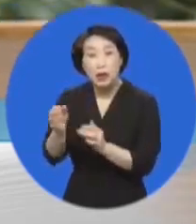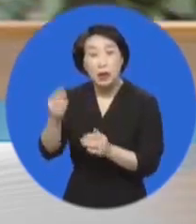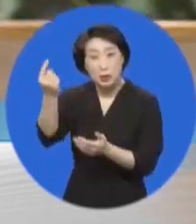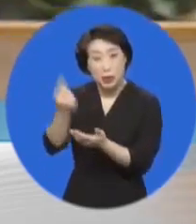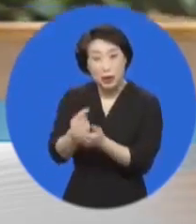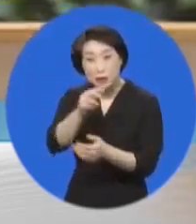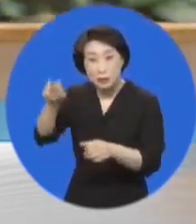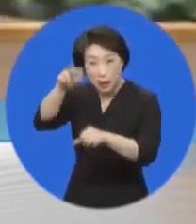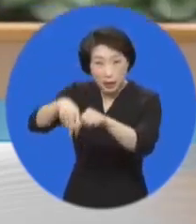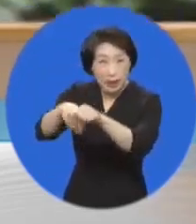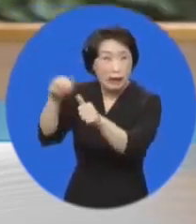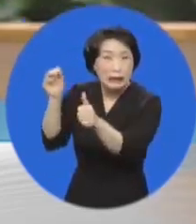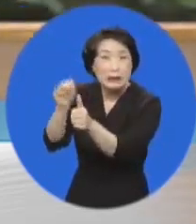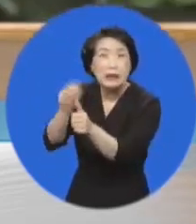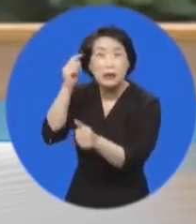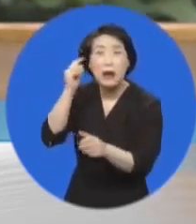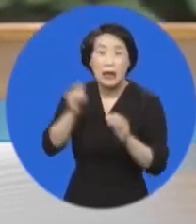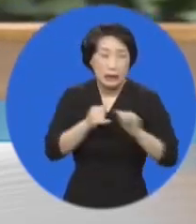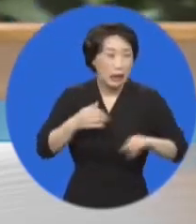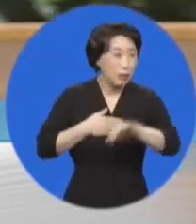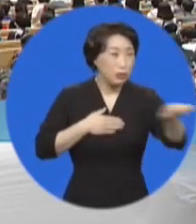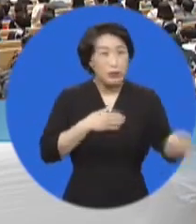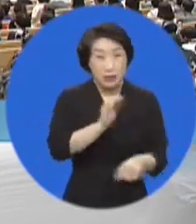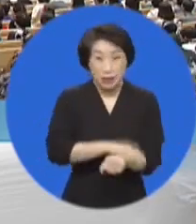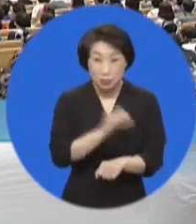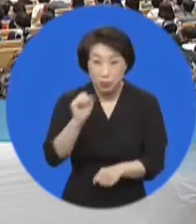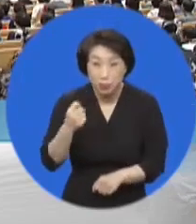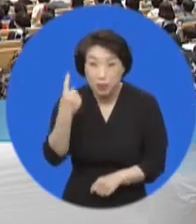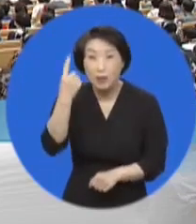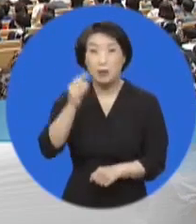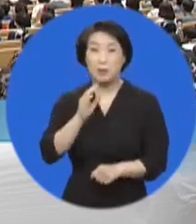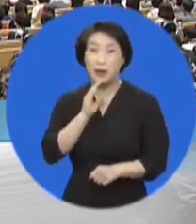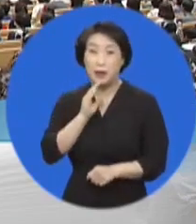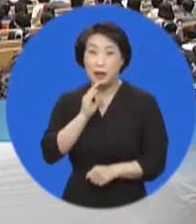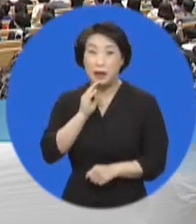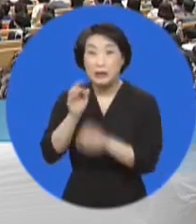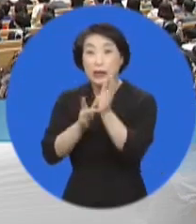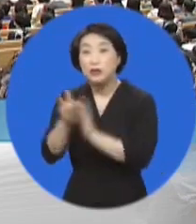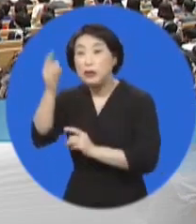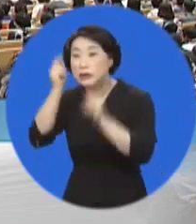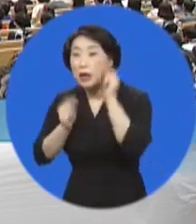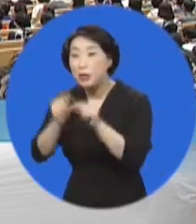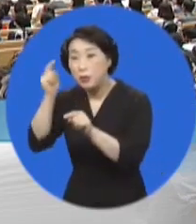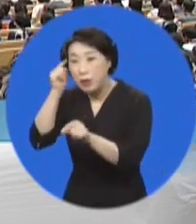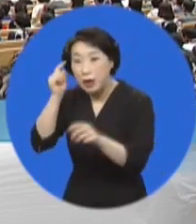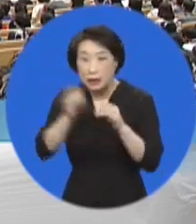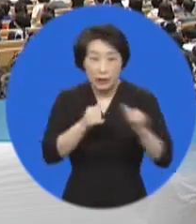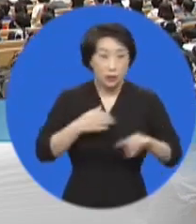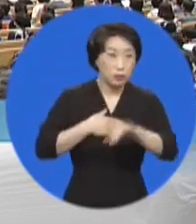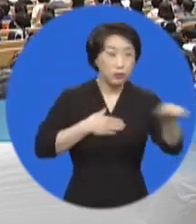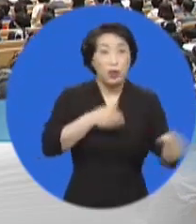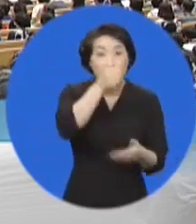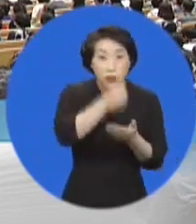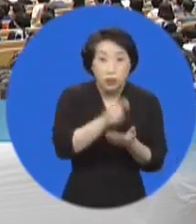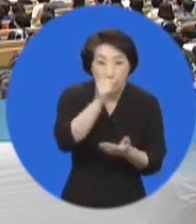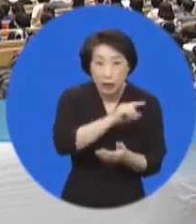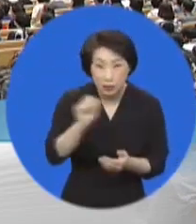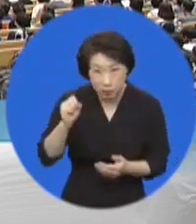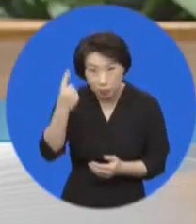찔림은 우리의 허물을 인함이요 그가 상함은 우리 죄악을